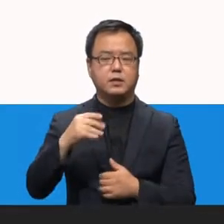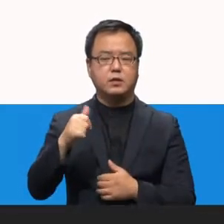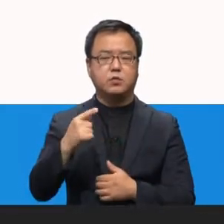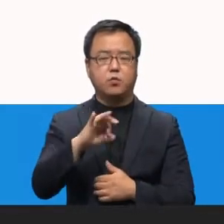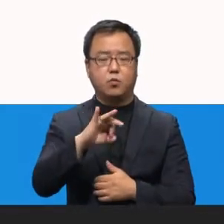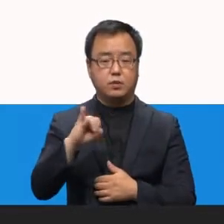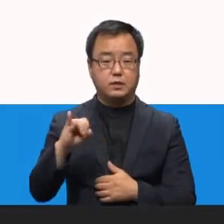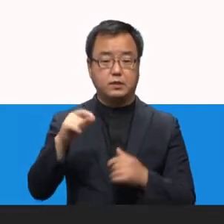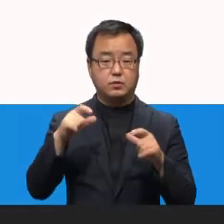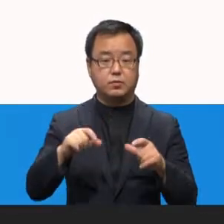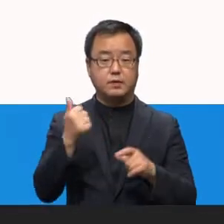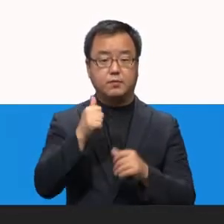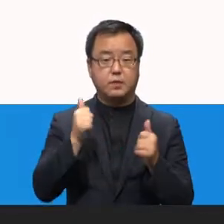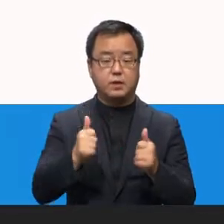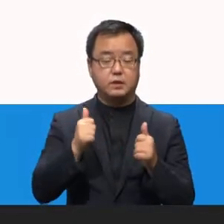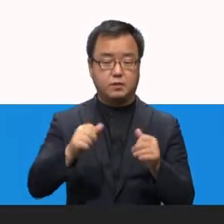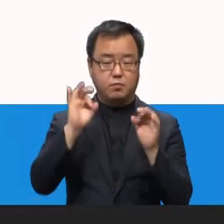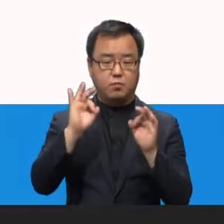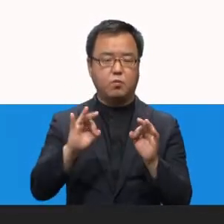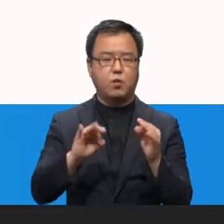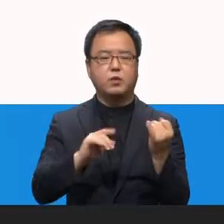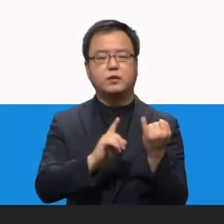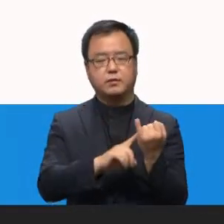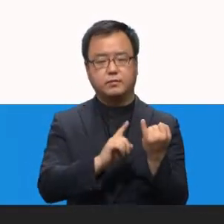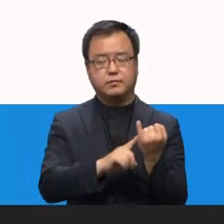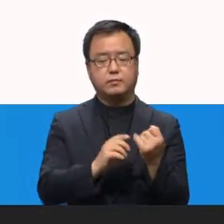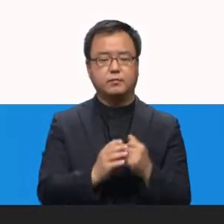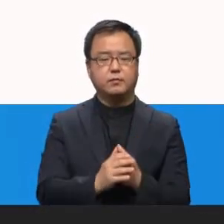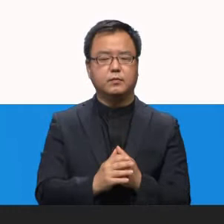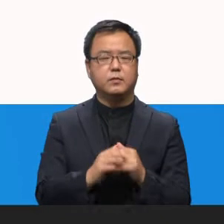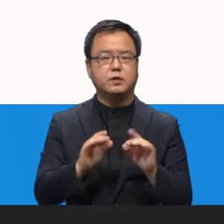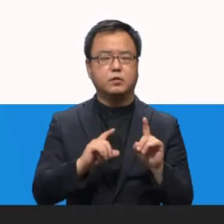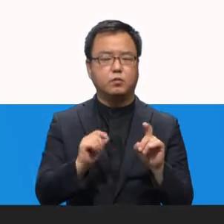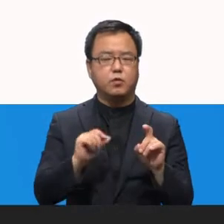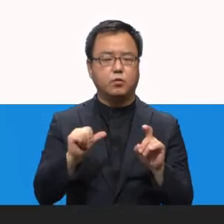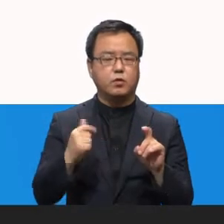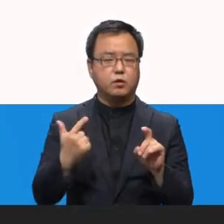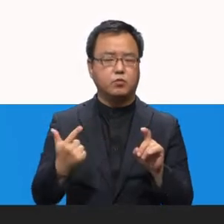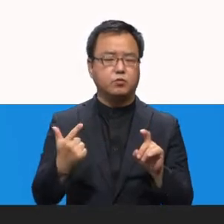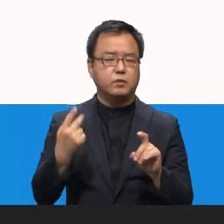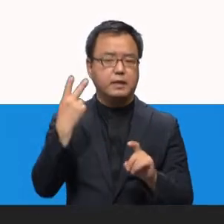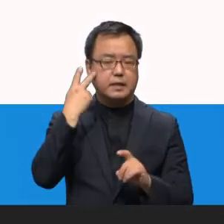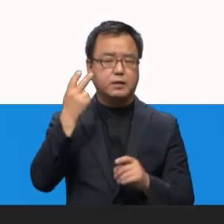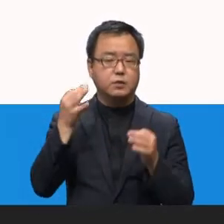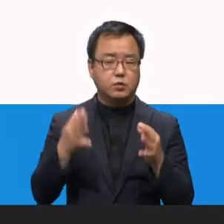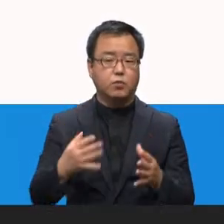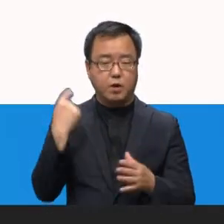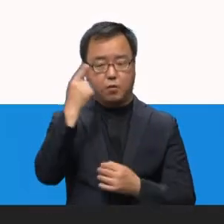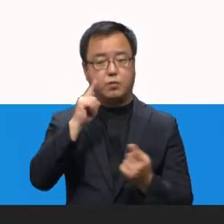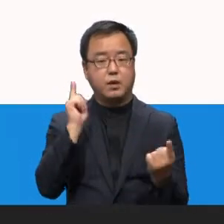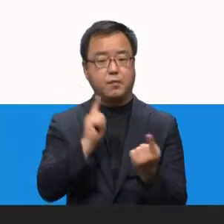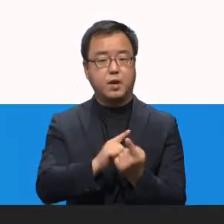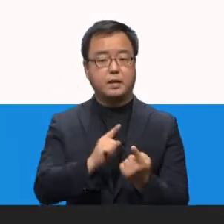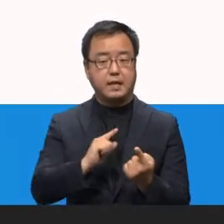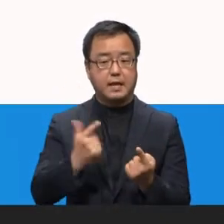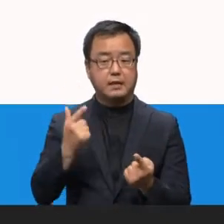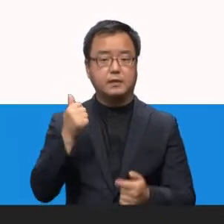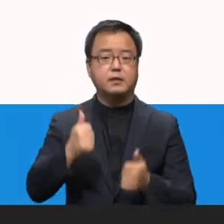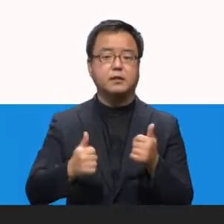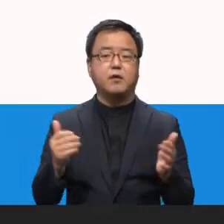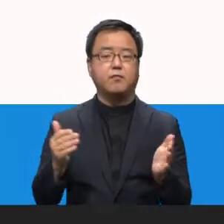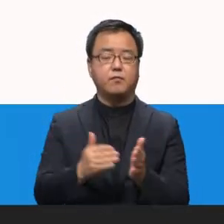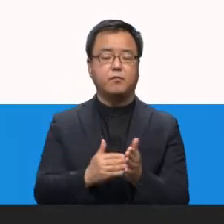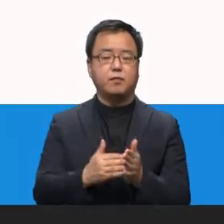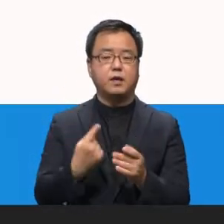주인공인데요 이 시험이 10월 5일과 6일 이틀에 걸쳐 비대면 으로 지어졌는데 이 첫날 1교시